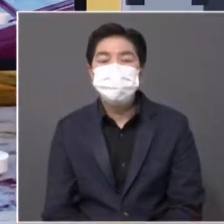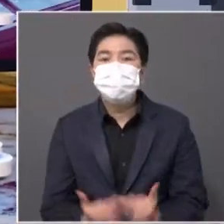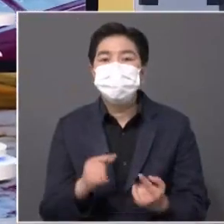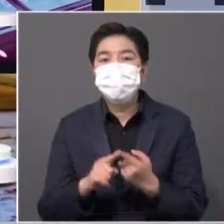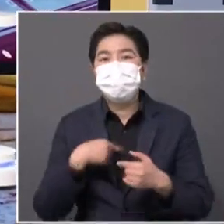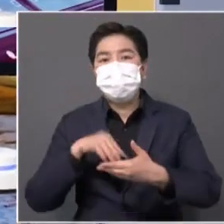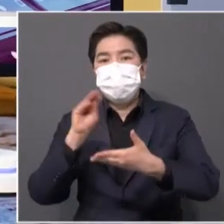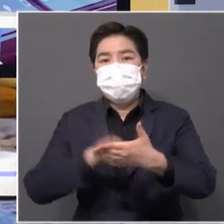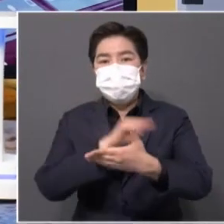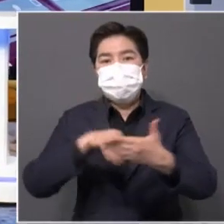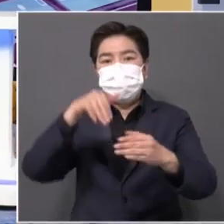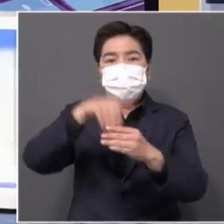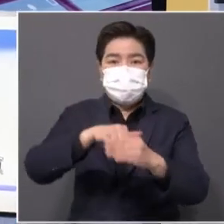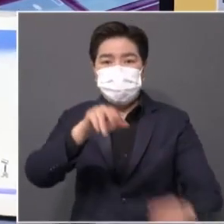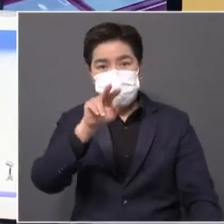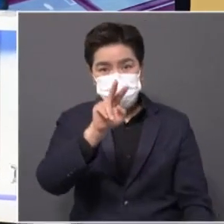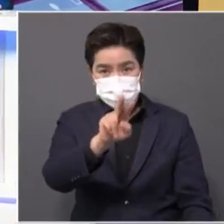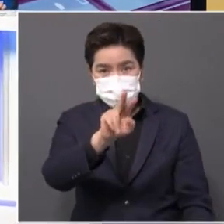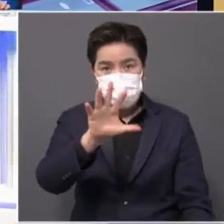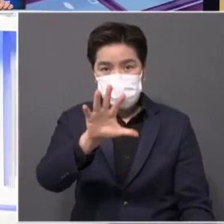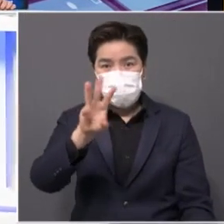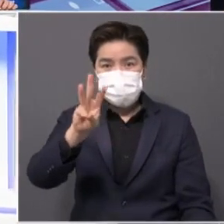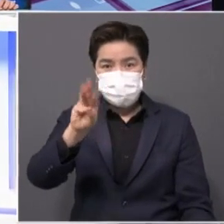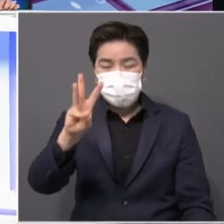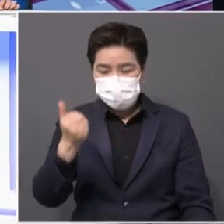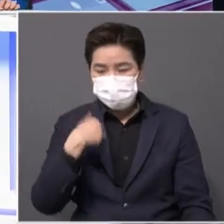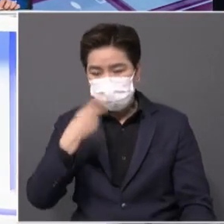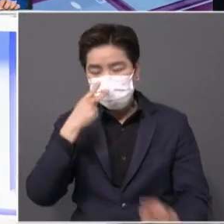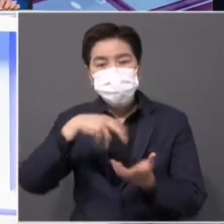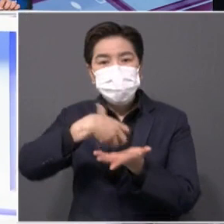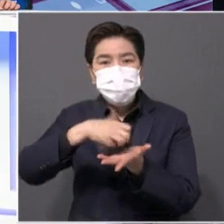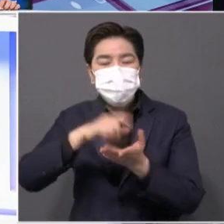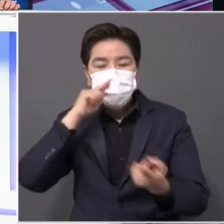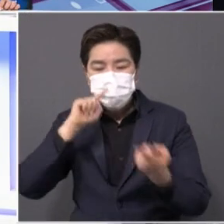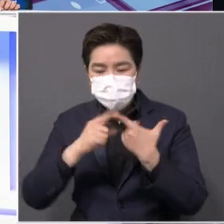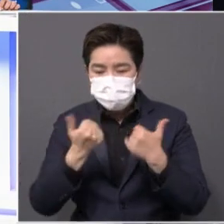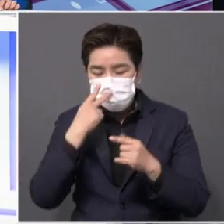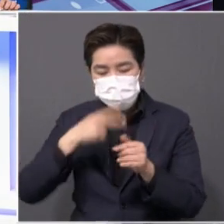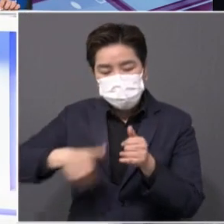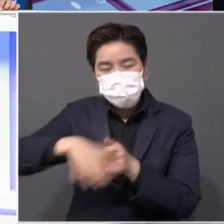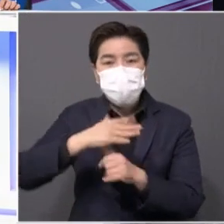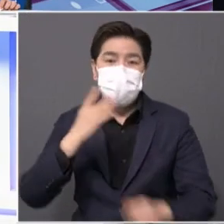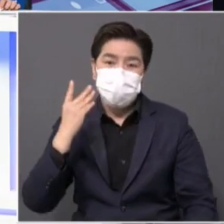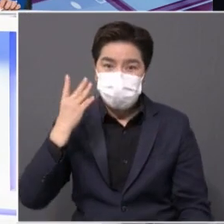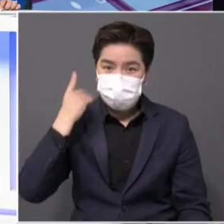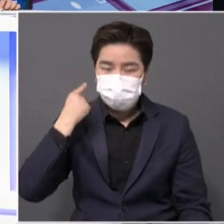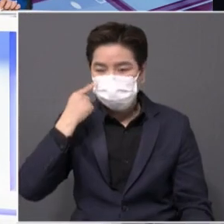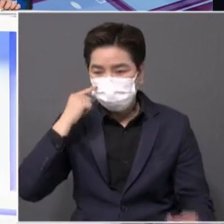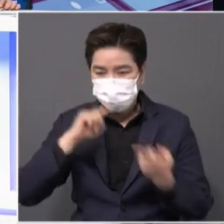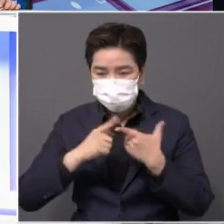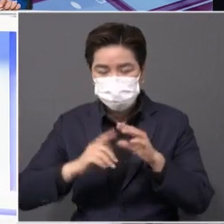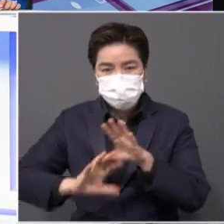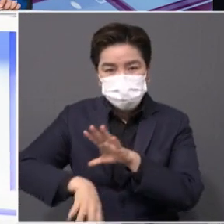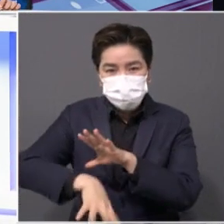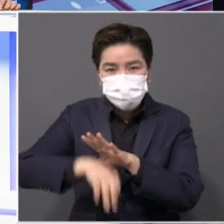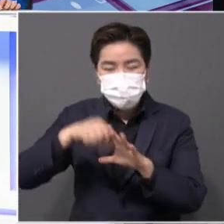พอครบสนามการเมืองเลือกตั้ง 66วันนี้มีการที่จะพาไปติดตามกันถึงเรื่องของบรรยากาศเรียกว่าเป็นควันหลงได้ไหมสำหรับ